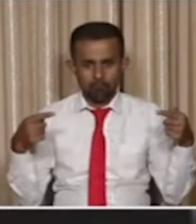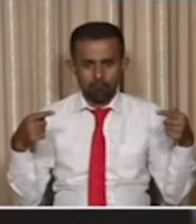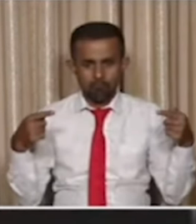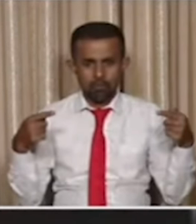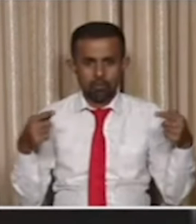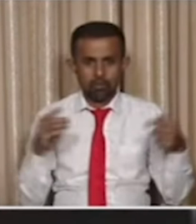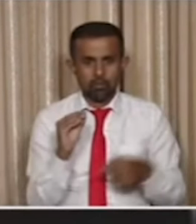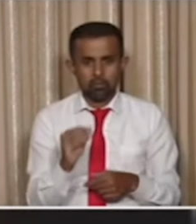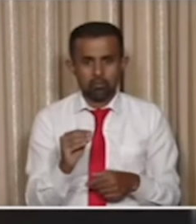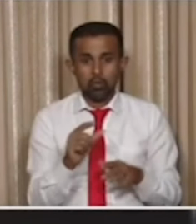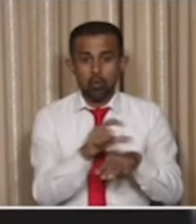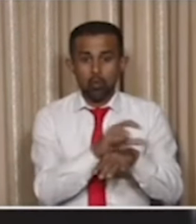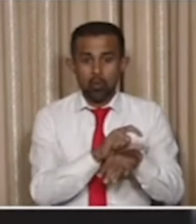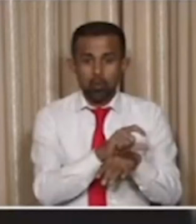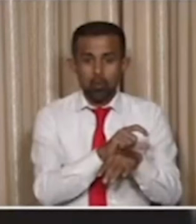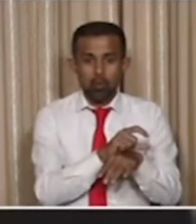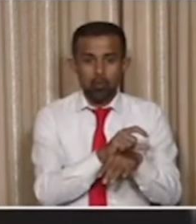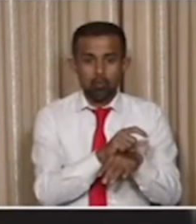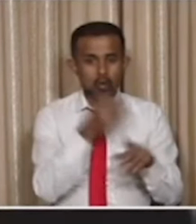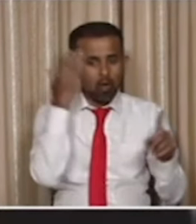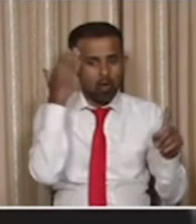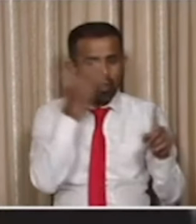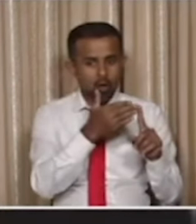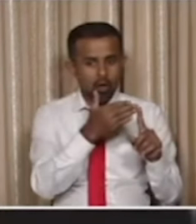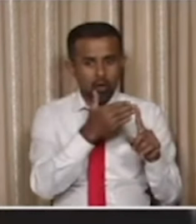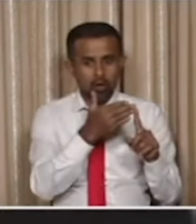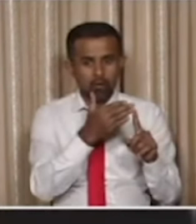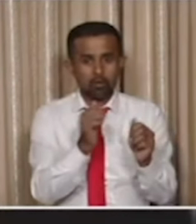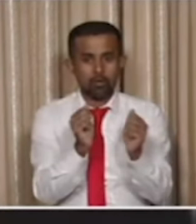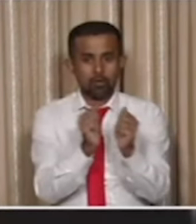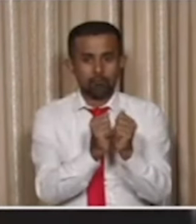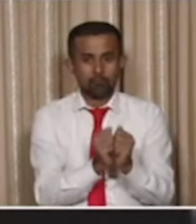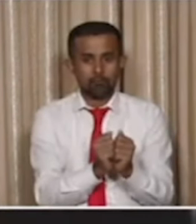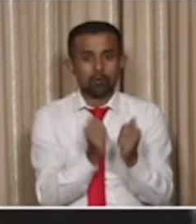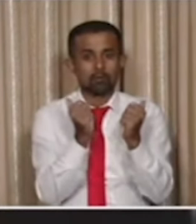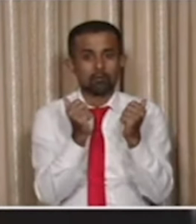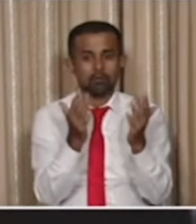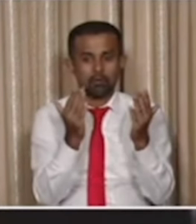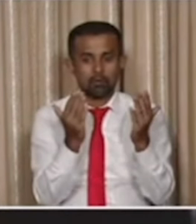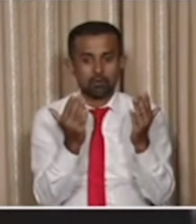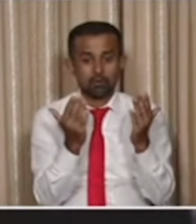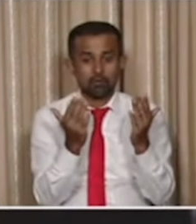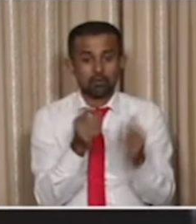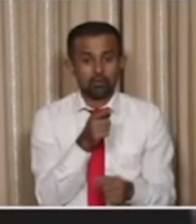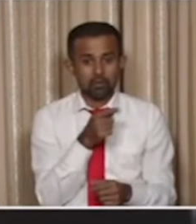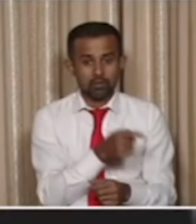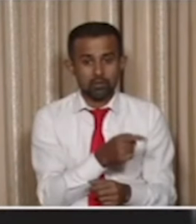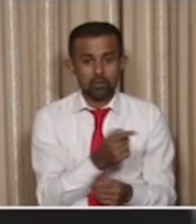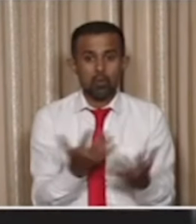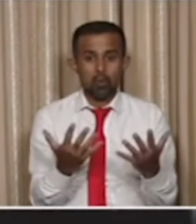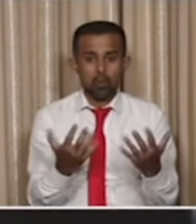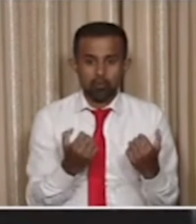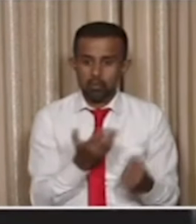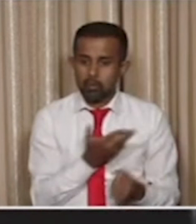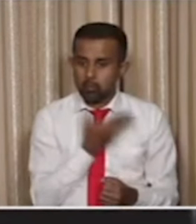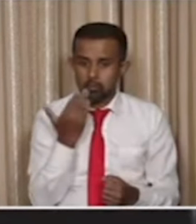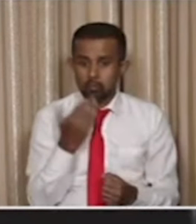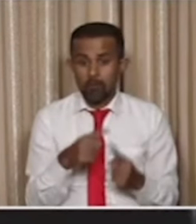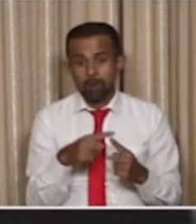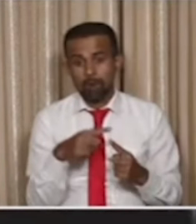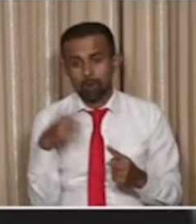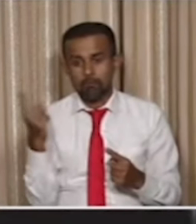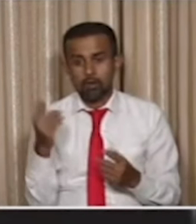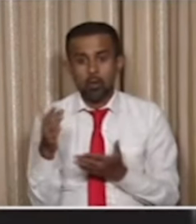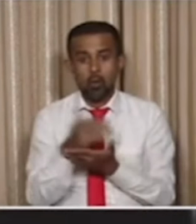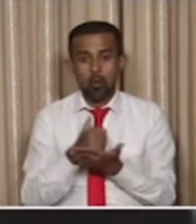නුවද කොමිෂන් සභාවේ අරමුණුසා කාර්යභාරය සාක්ෂාත් කර ගැනීම සඳහා අවශ්‍ය විය හැකි වෙනත් සියලු